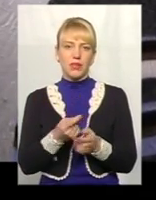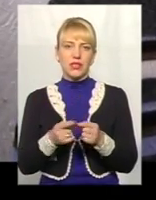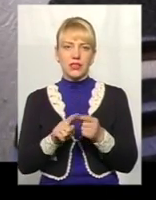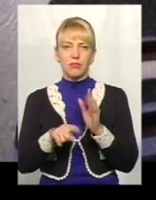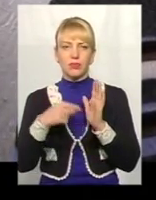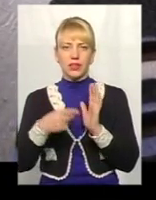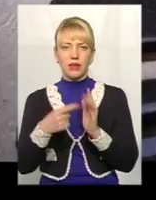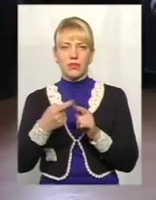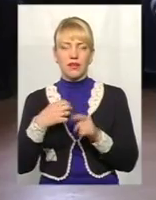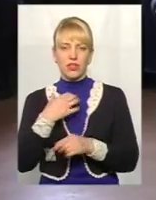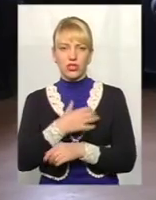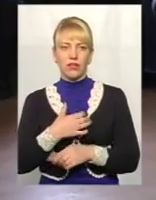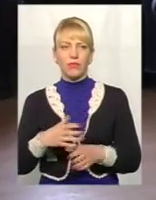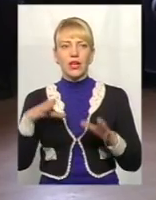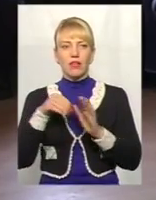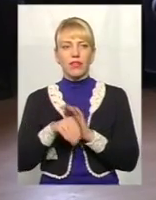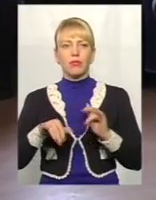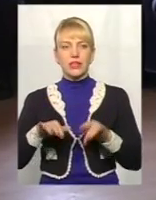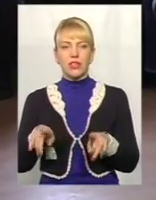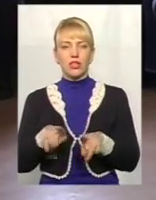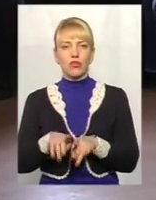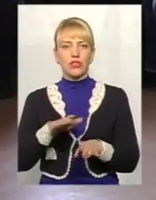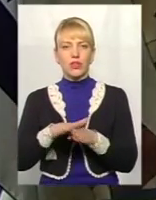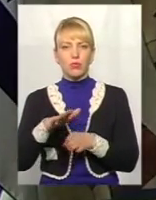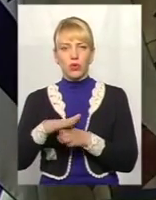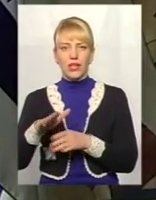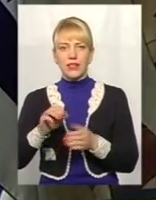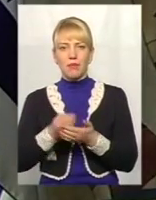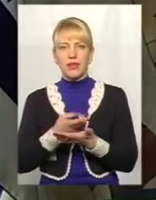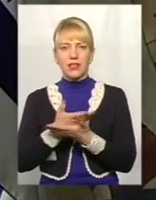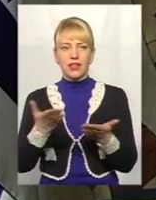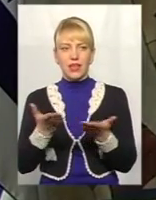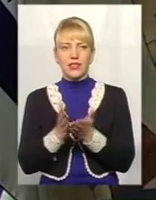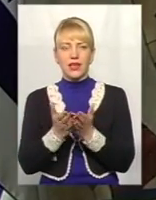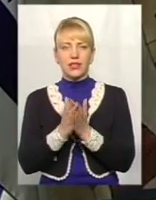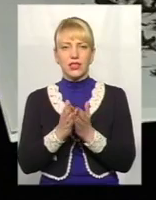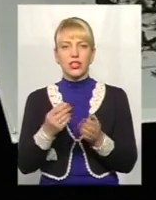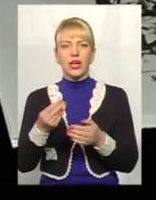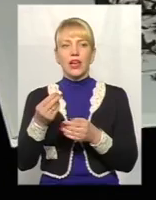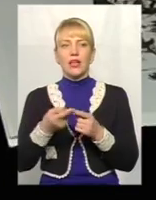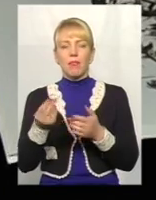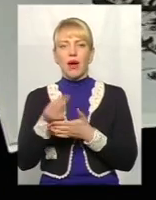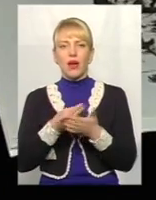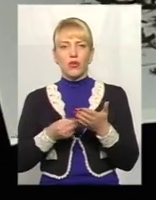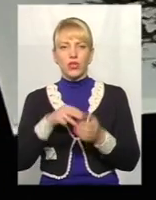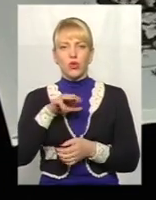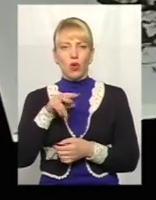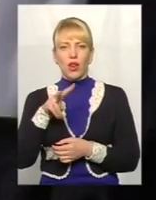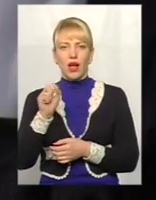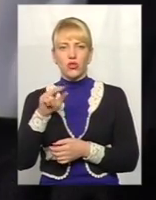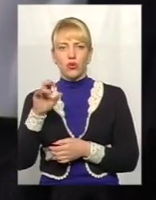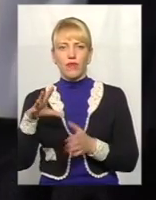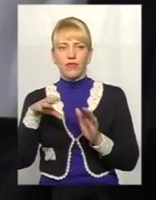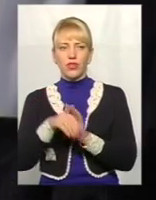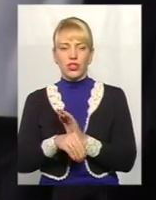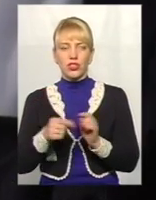питаннями, і це є дуже важливим. У рамках заходів також відбулася презентація книги-збірки малюнків художника Зиновія Толкачова. У збірку війшли